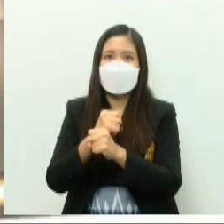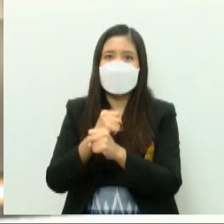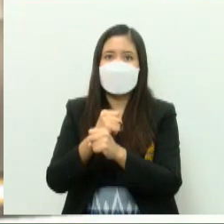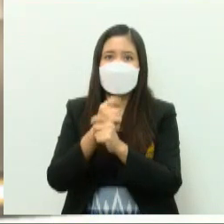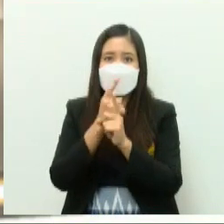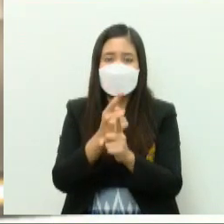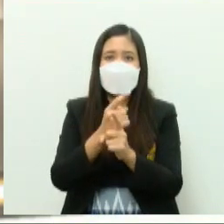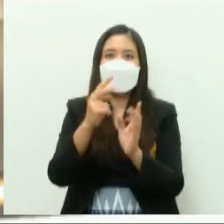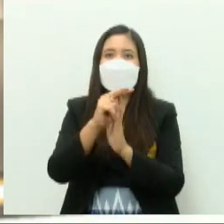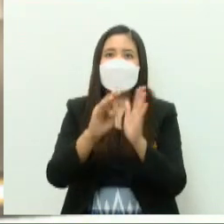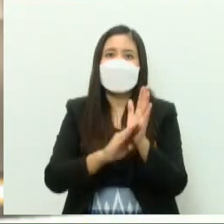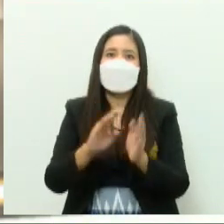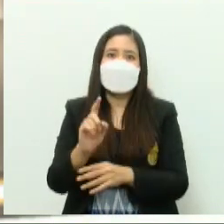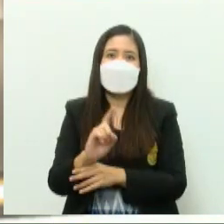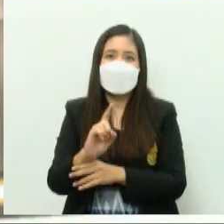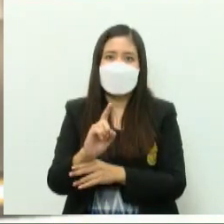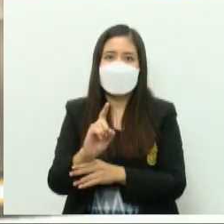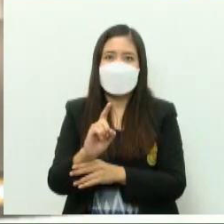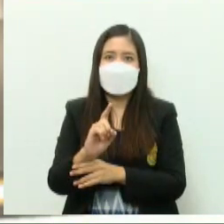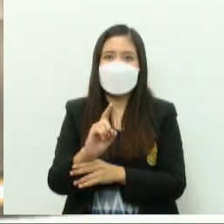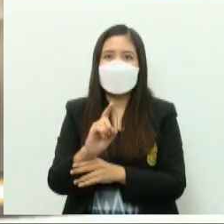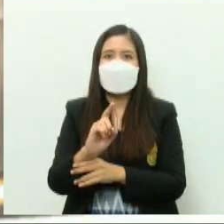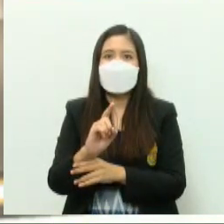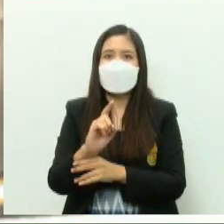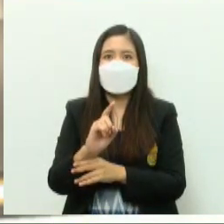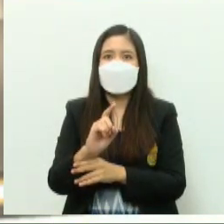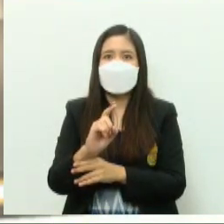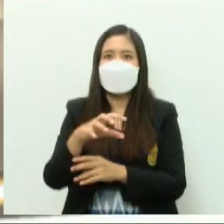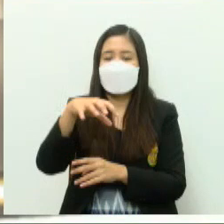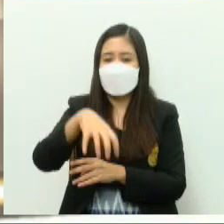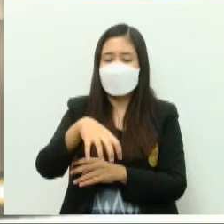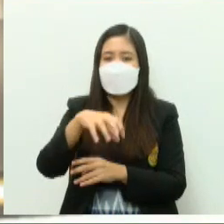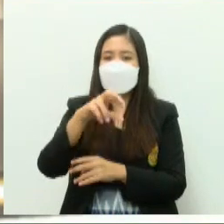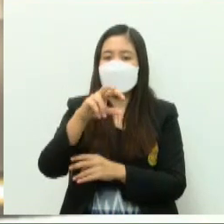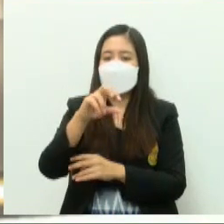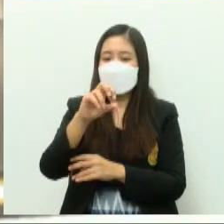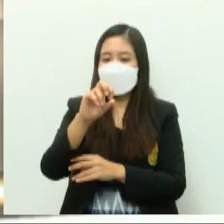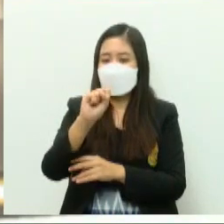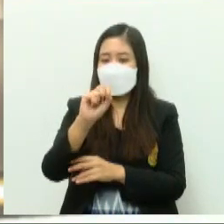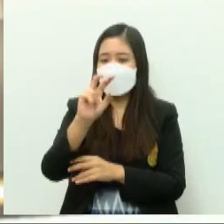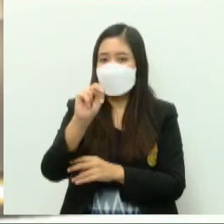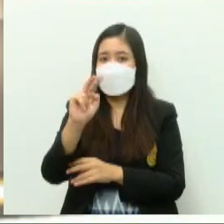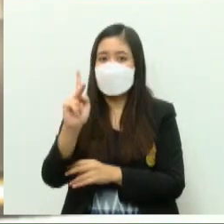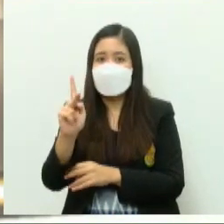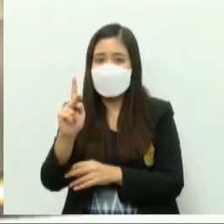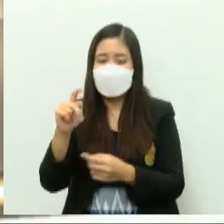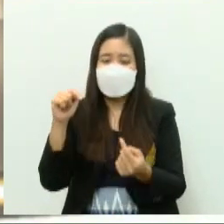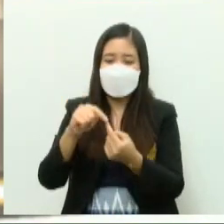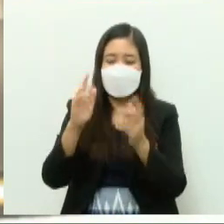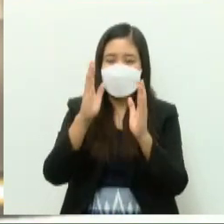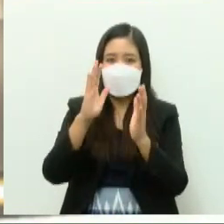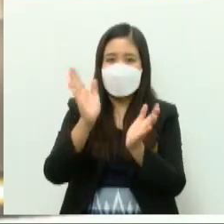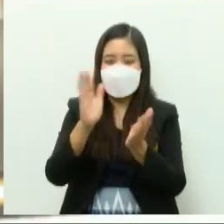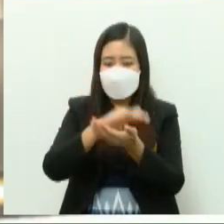บายหรือสิ่งที่สำคัญของสำนักนวัตกรรมการจัดการศึกษานะครับเรื่องของโรงเรียนคุณภา